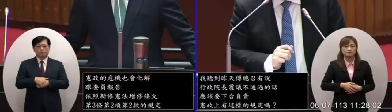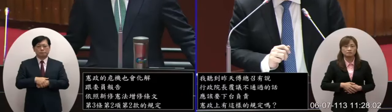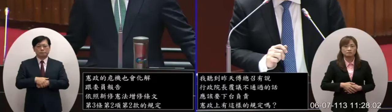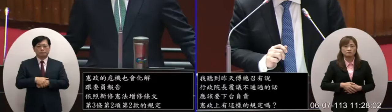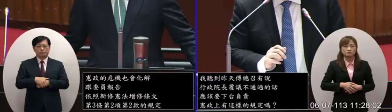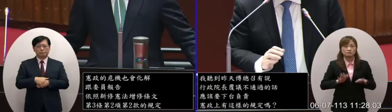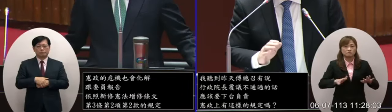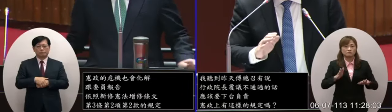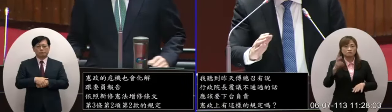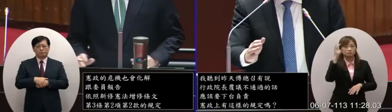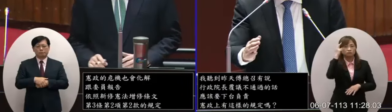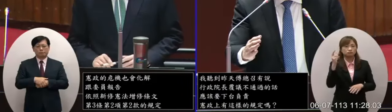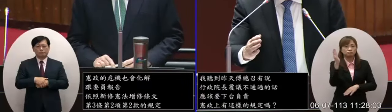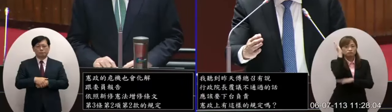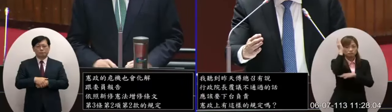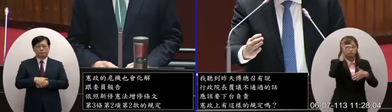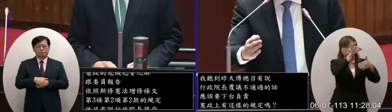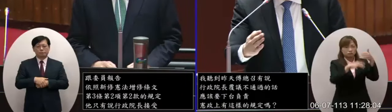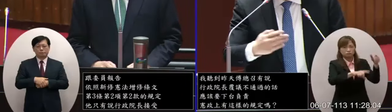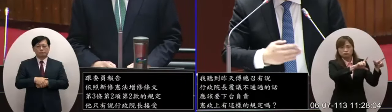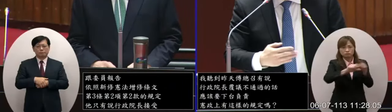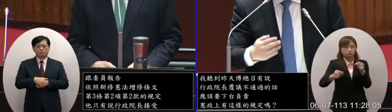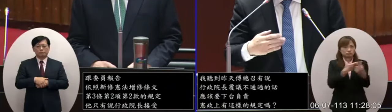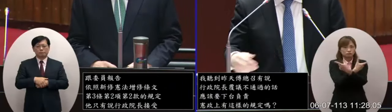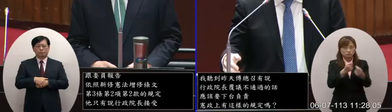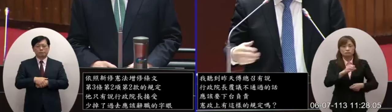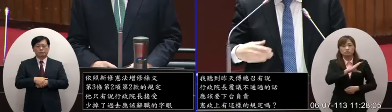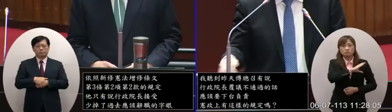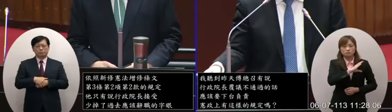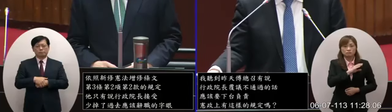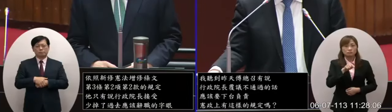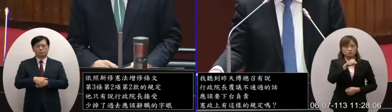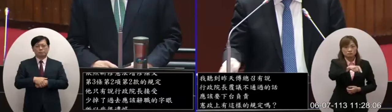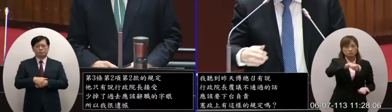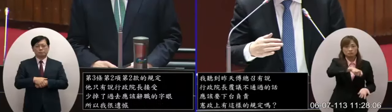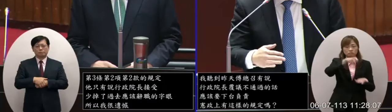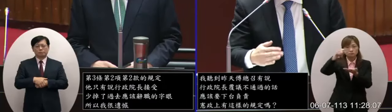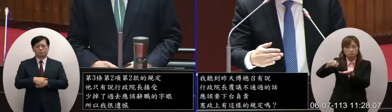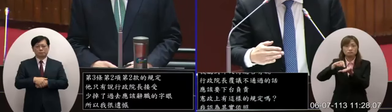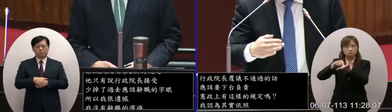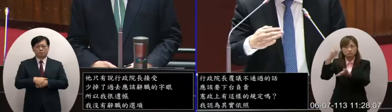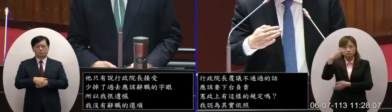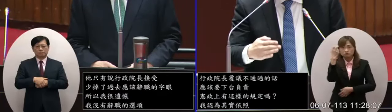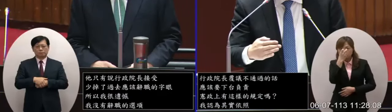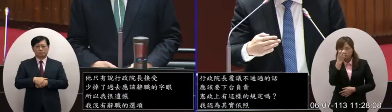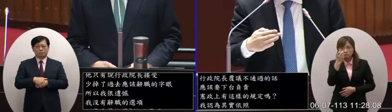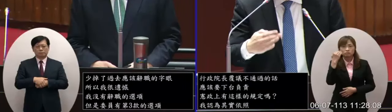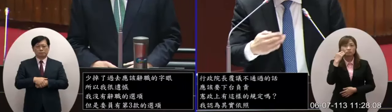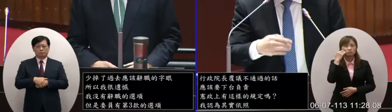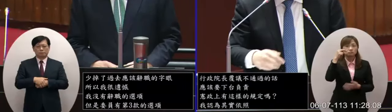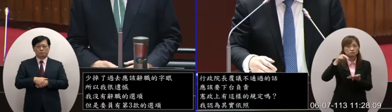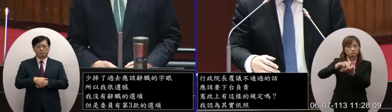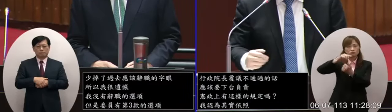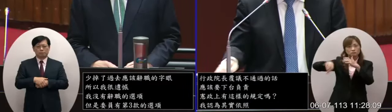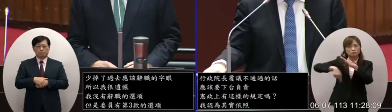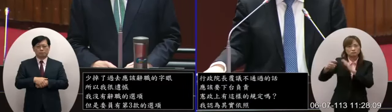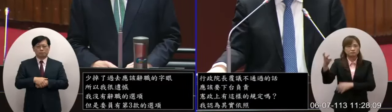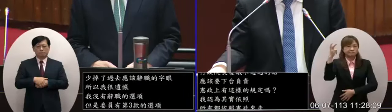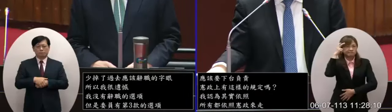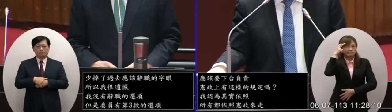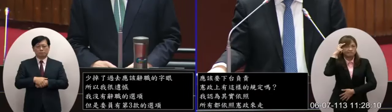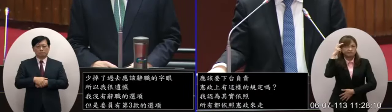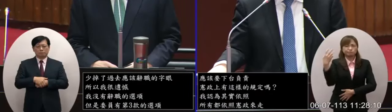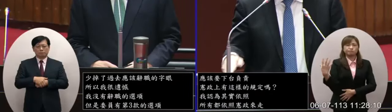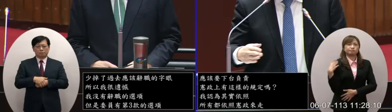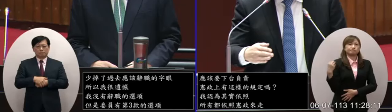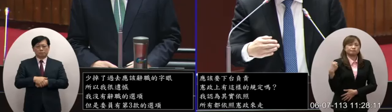照宪政来走了哈，但行政院长照你的所有提出来的复议，那如果立法院坚持要维持原